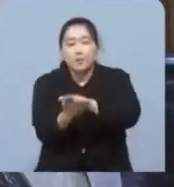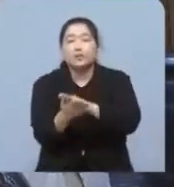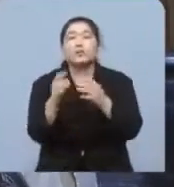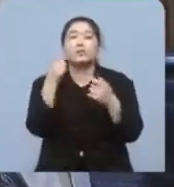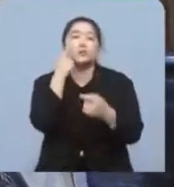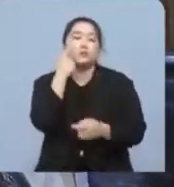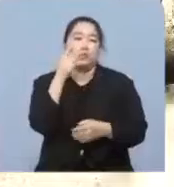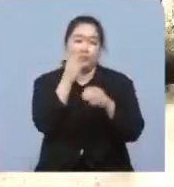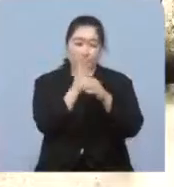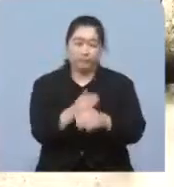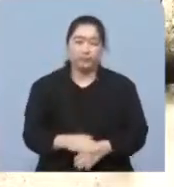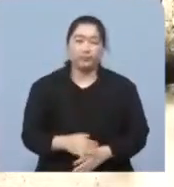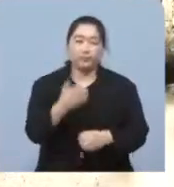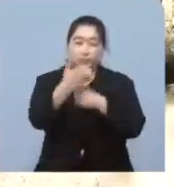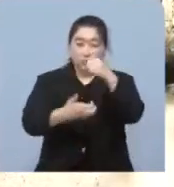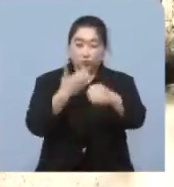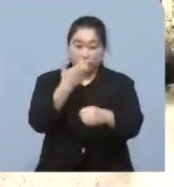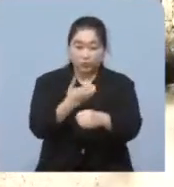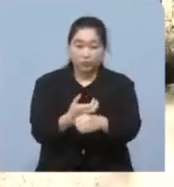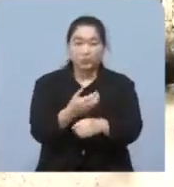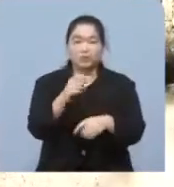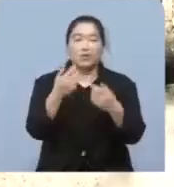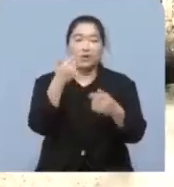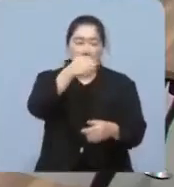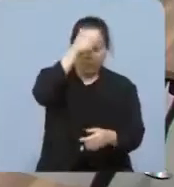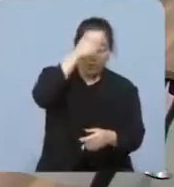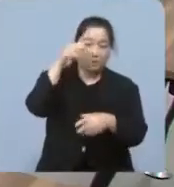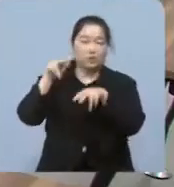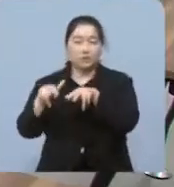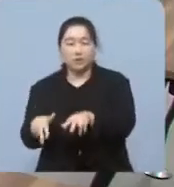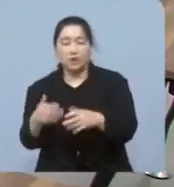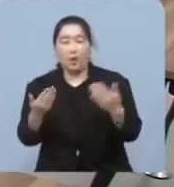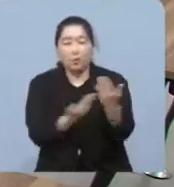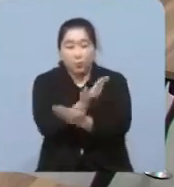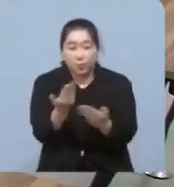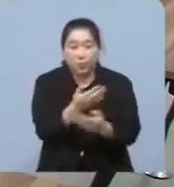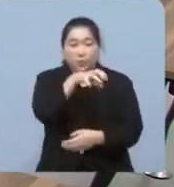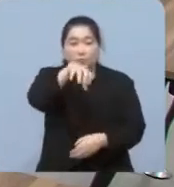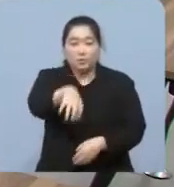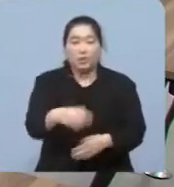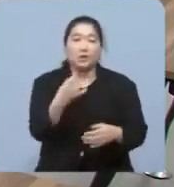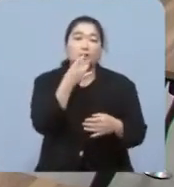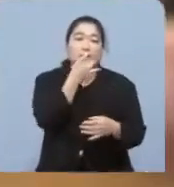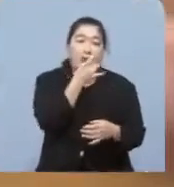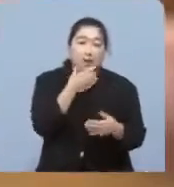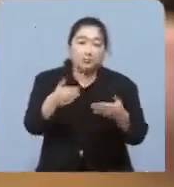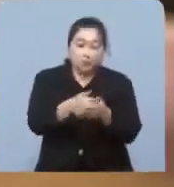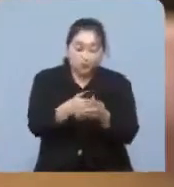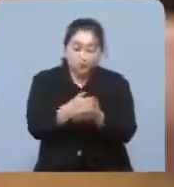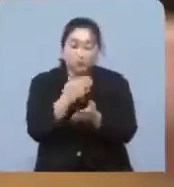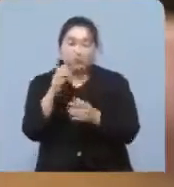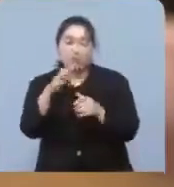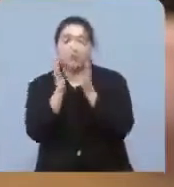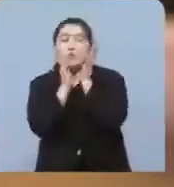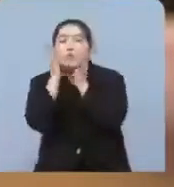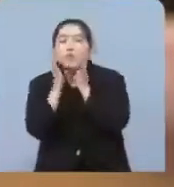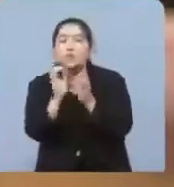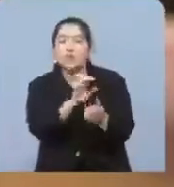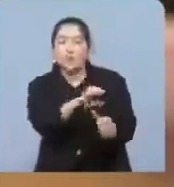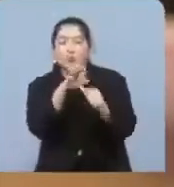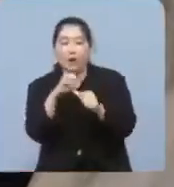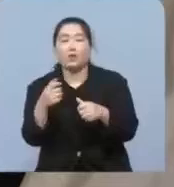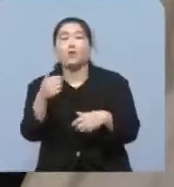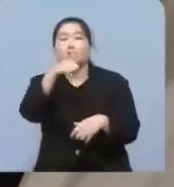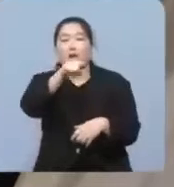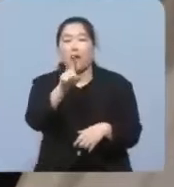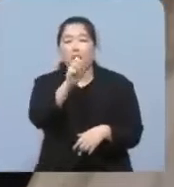thách một sự thay đổi mới tồn tại và đứng vững sau 90 năm lịch sử ra đây không chỉ sản xuất rượu gạo truyền thống cơ sở này còn đang tổ chức tôi trải nghiệm